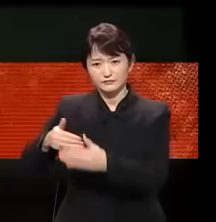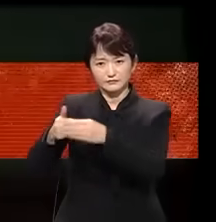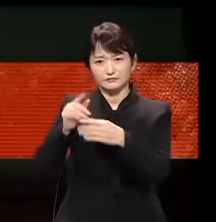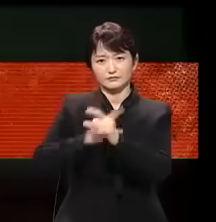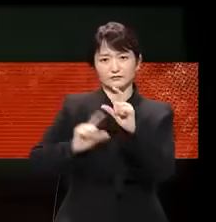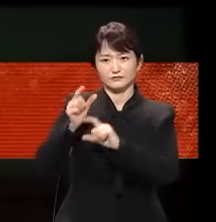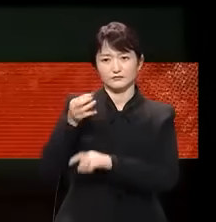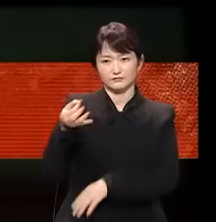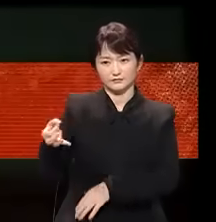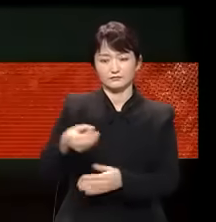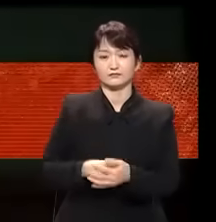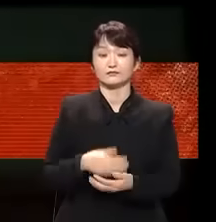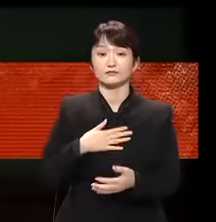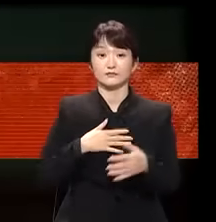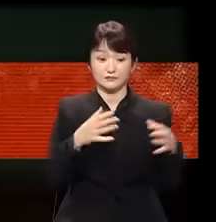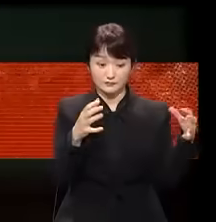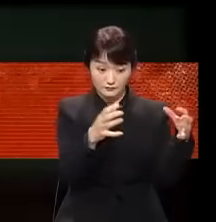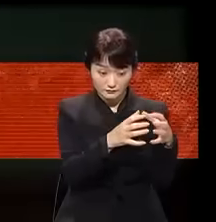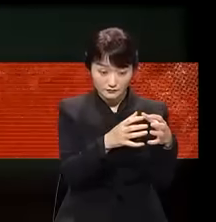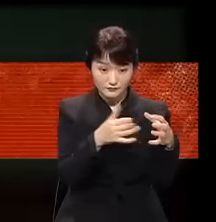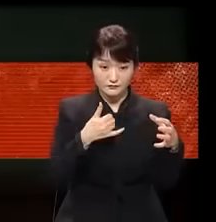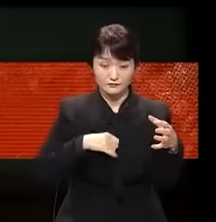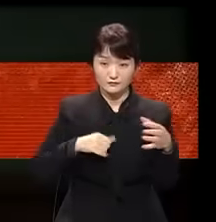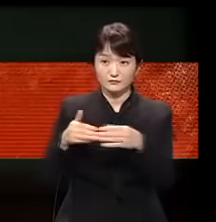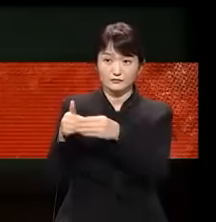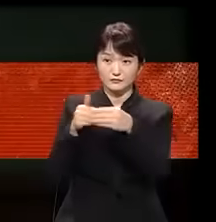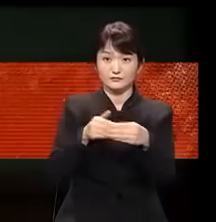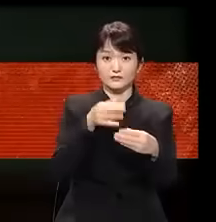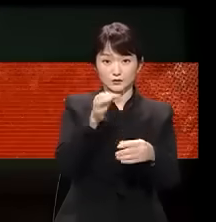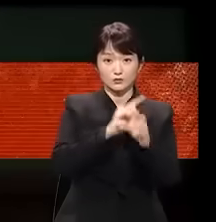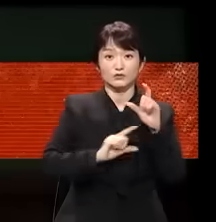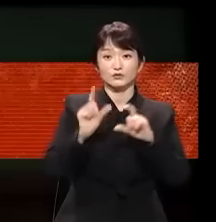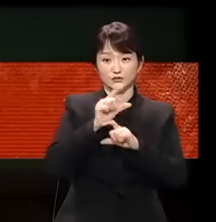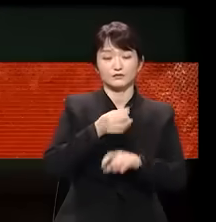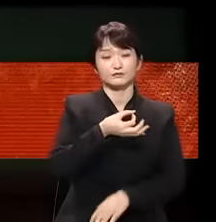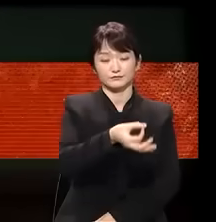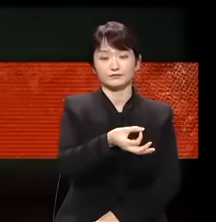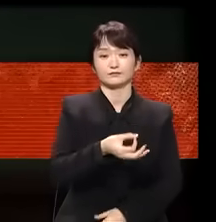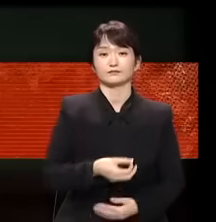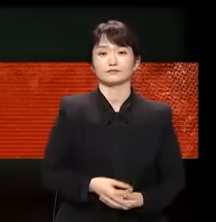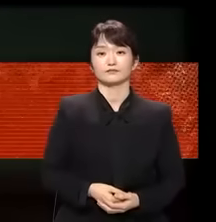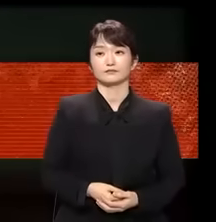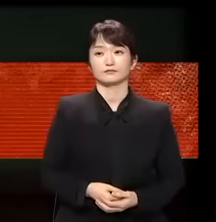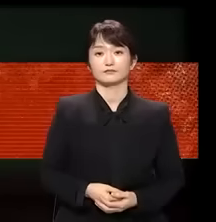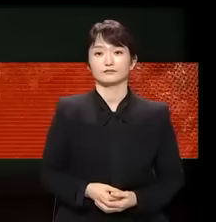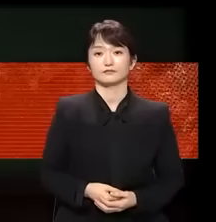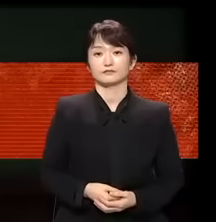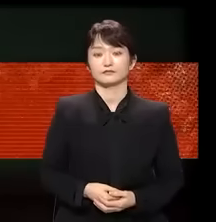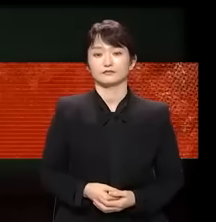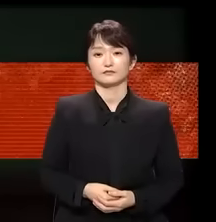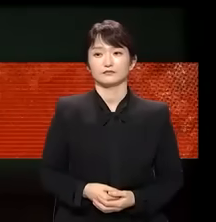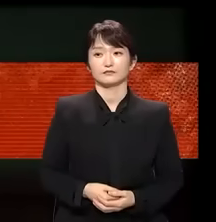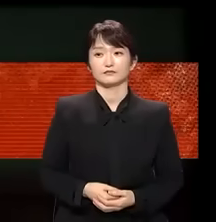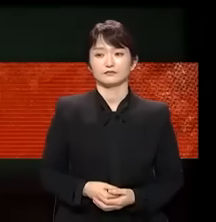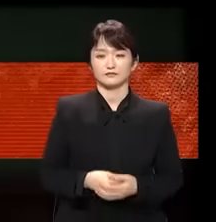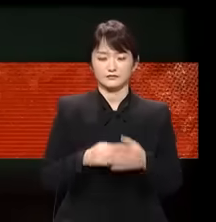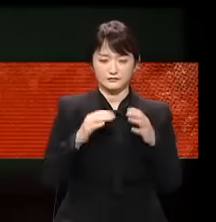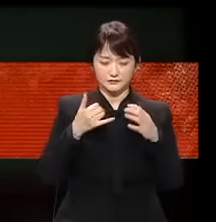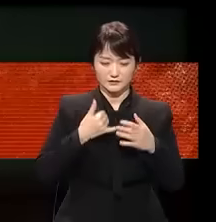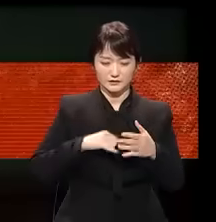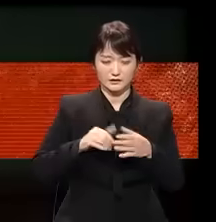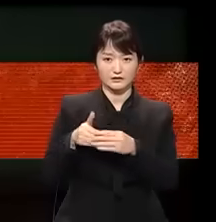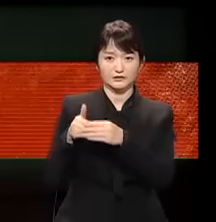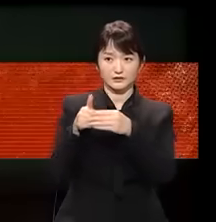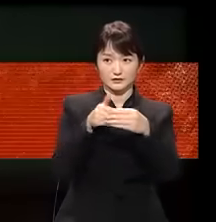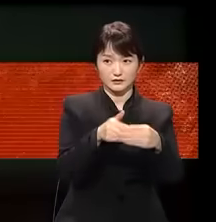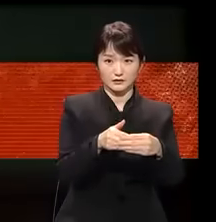스콜스 님 저도 모임 하는데 아이들 데려오면 돈 조금 더냅니다 이런 말씀 주셨는데요 인기이 님 애 있는 개 모임은 사실 그